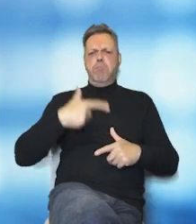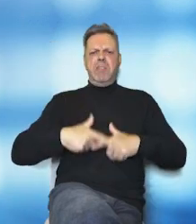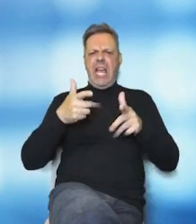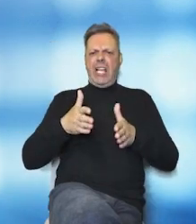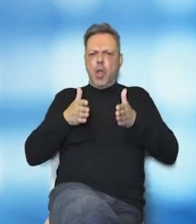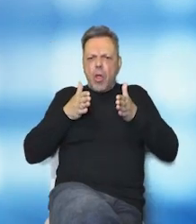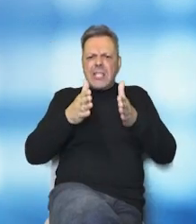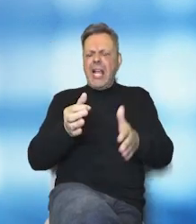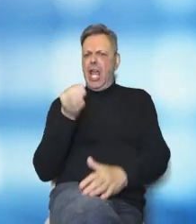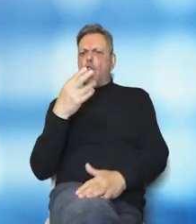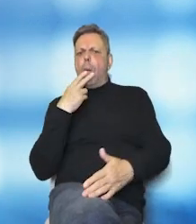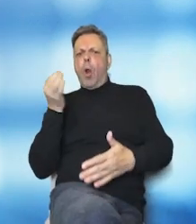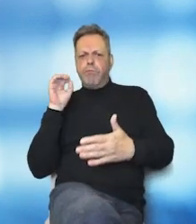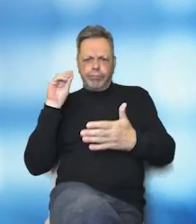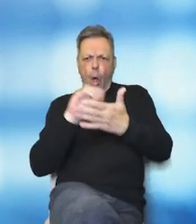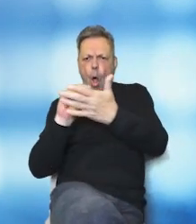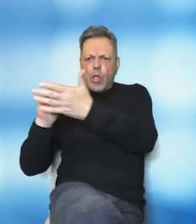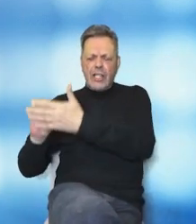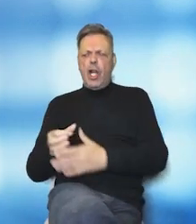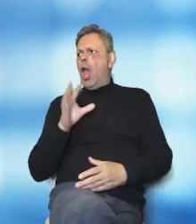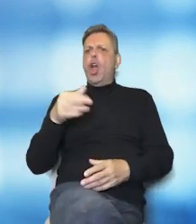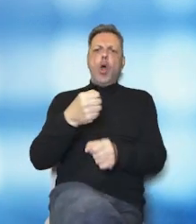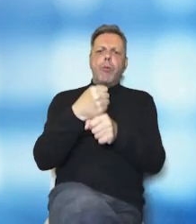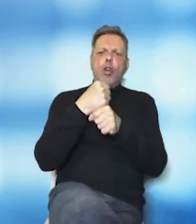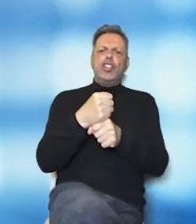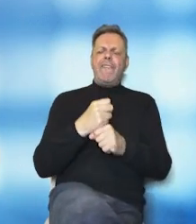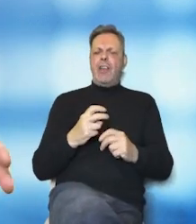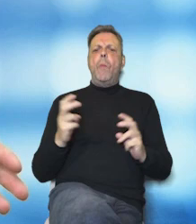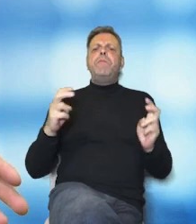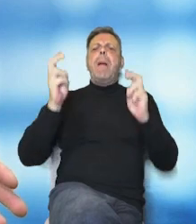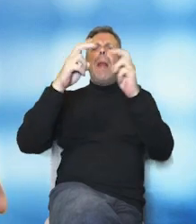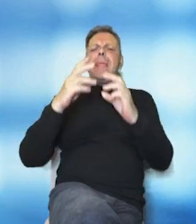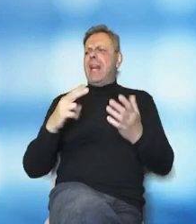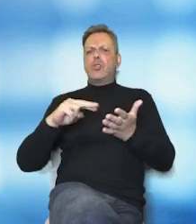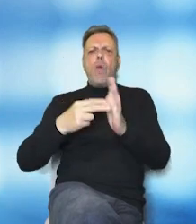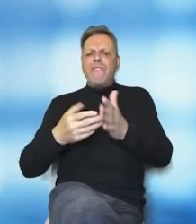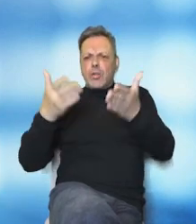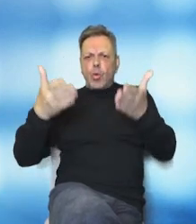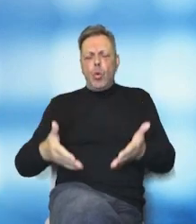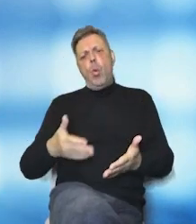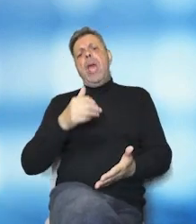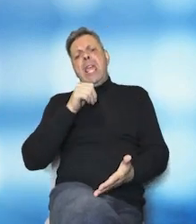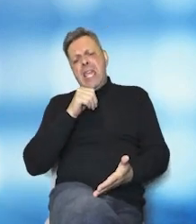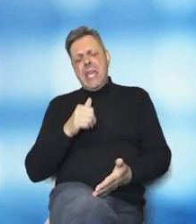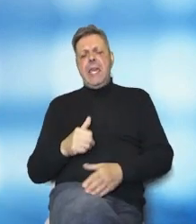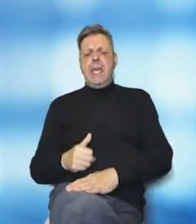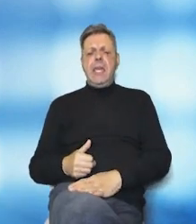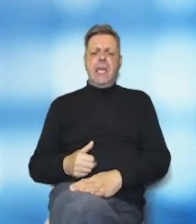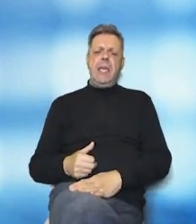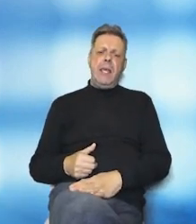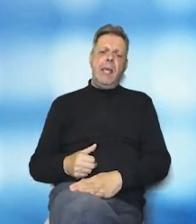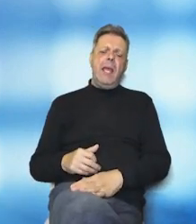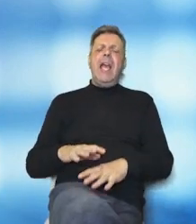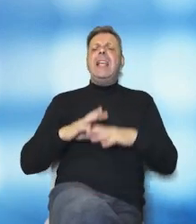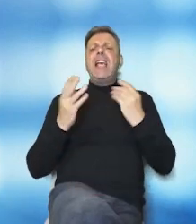dobro markirane i jako, jako dobro održavanu tu planinarsku infrastrukturu. I zapravo je za